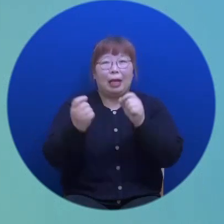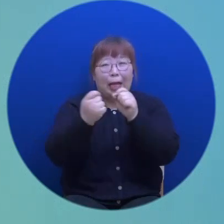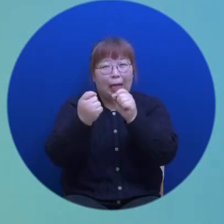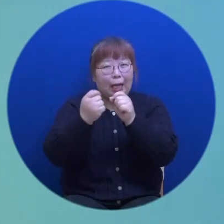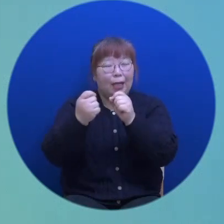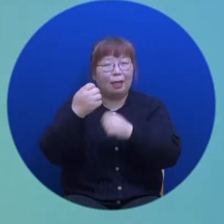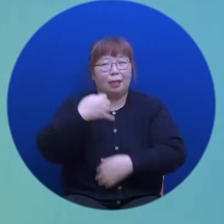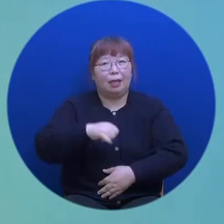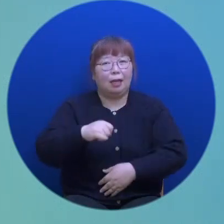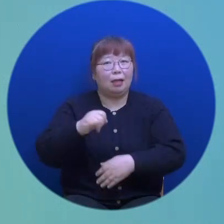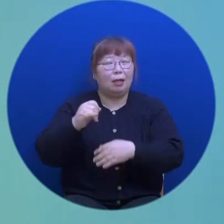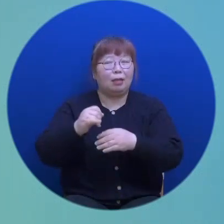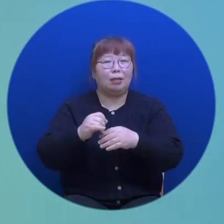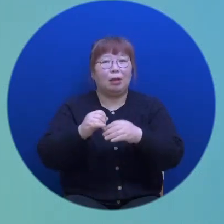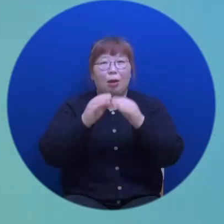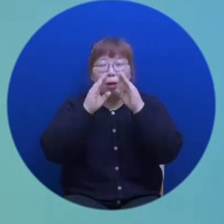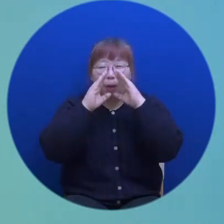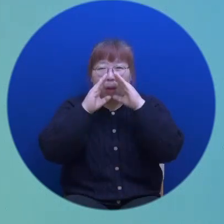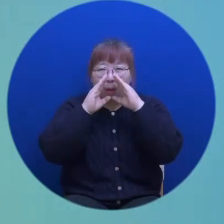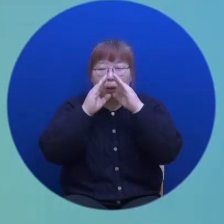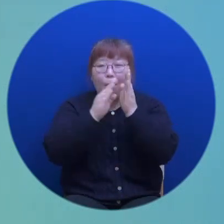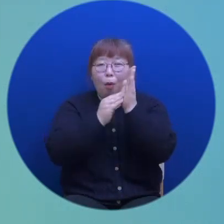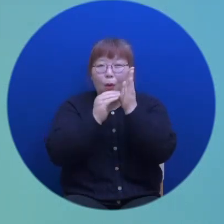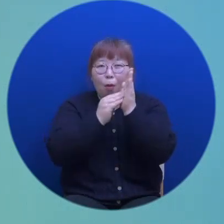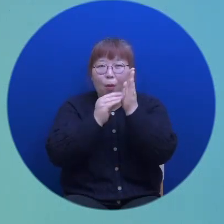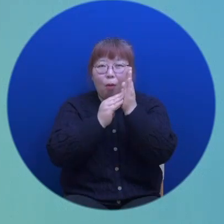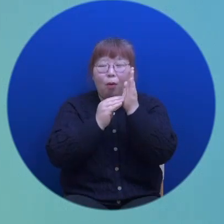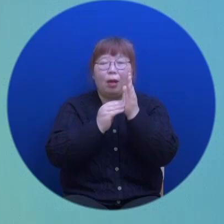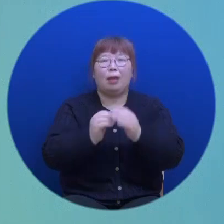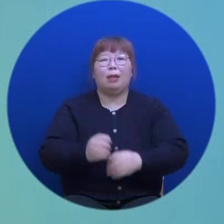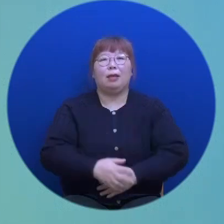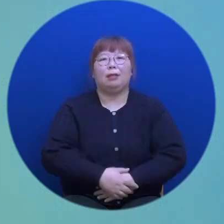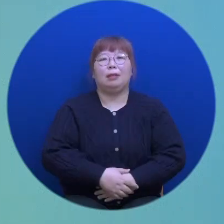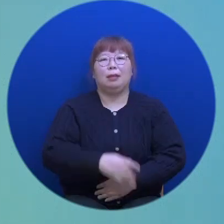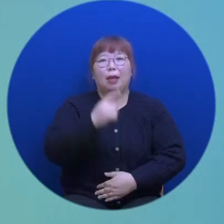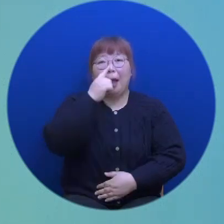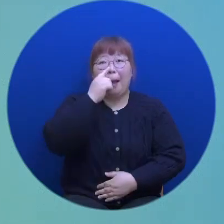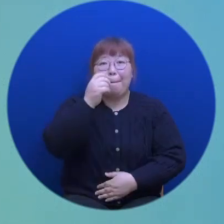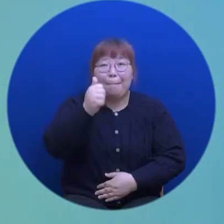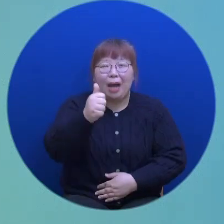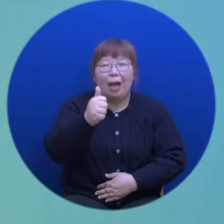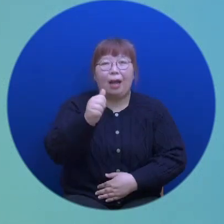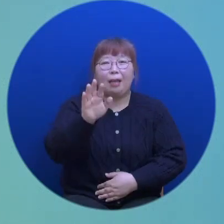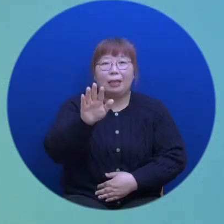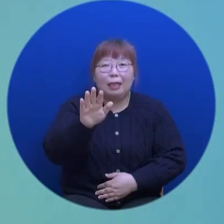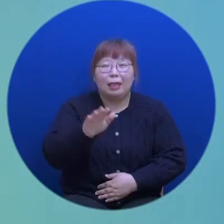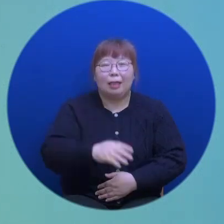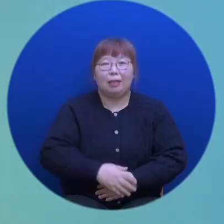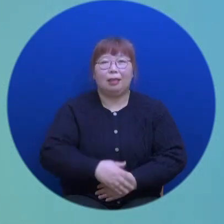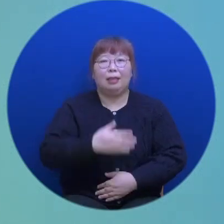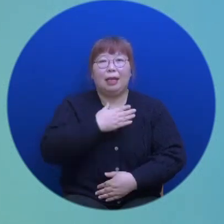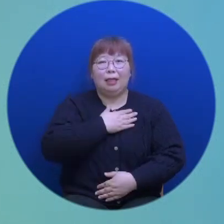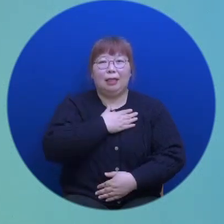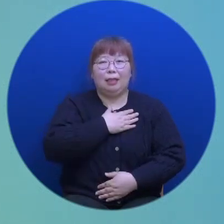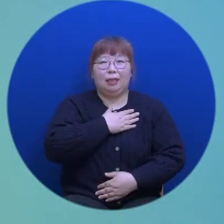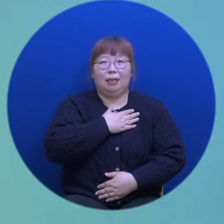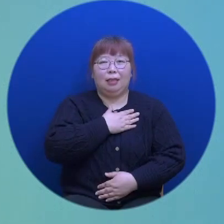다가와서 귓속말로 이렇게 이야기를 해요. 아빠, 있잖아. 나는